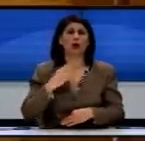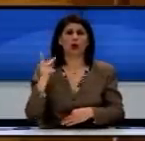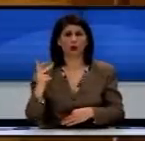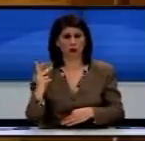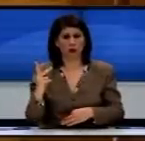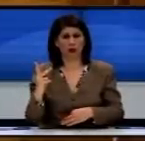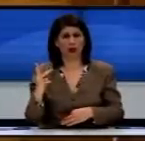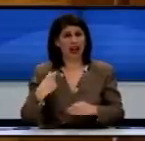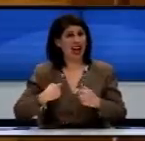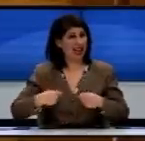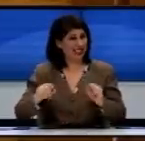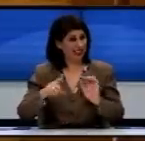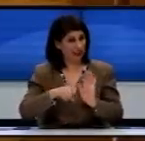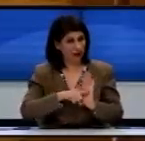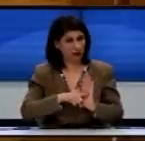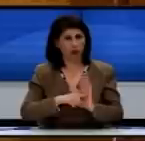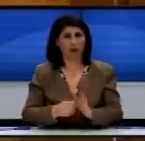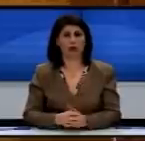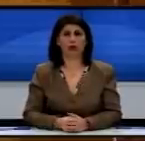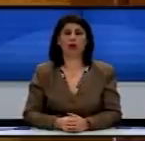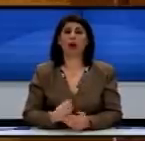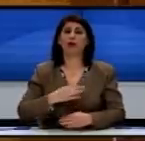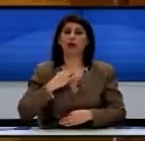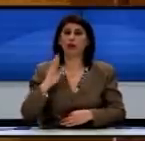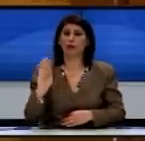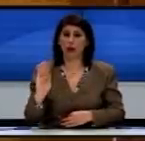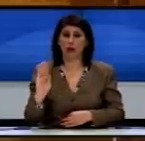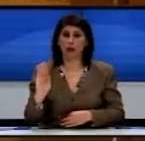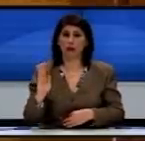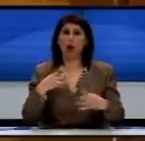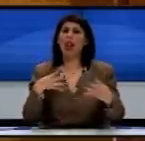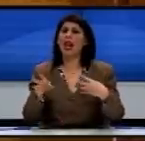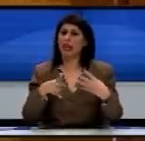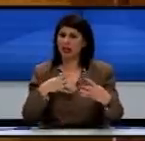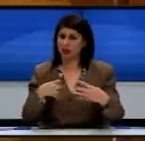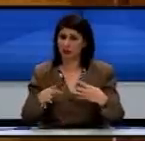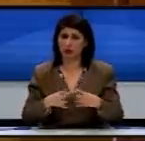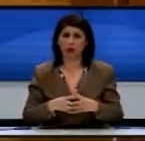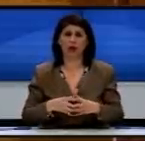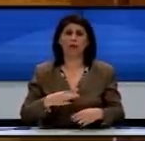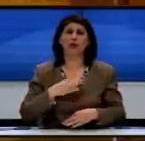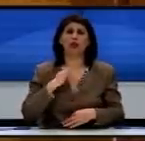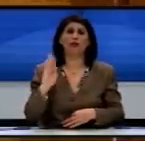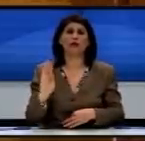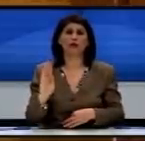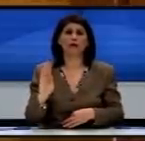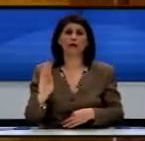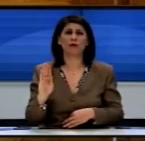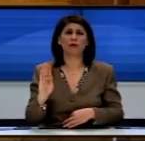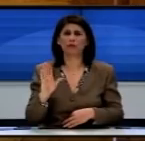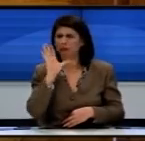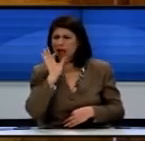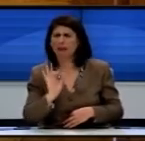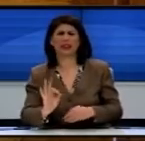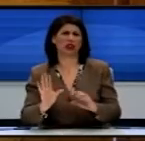Κουτσούμπα, αρνητισμό. Από τον κύριο Βελόπουλο, λαϊκισμό. Από τον κύριο Βαρουφάκη,